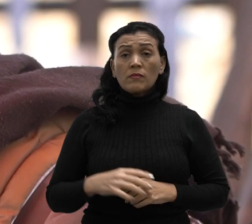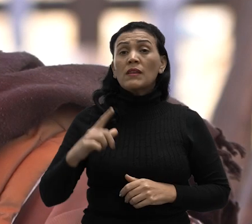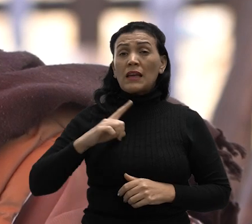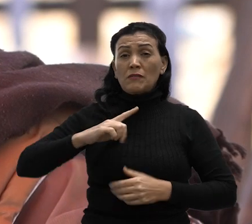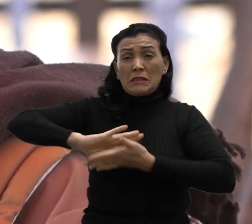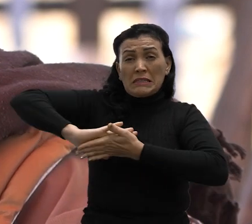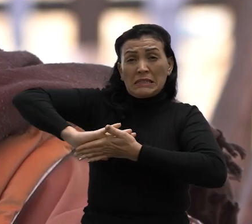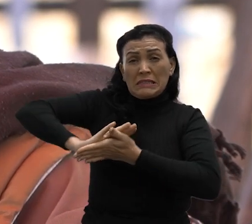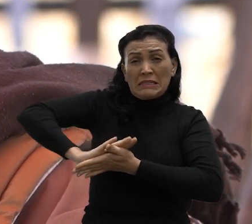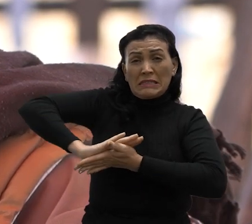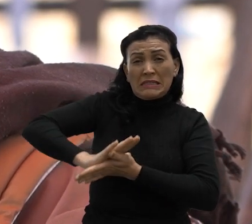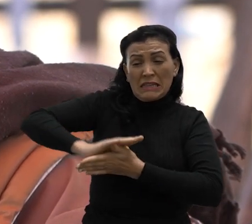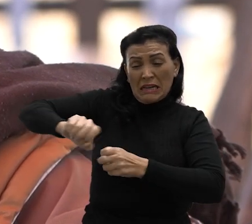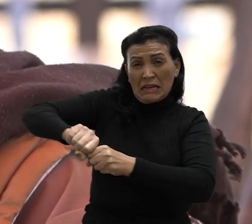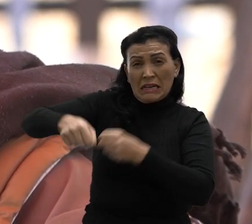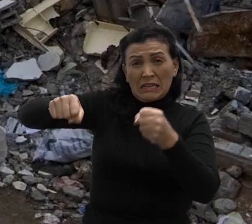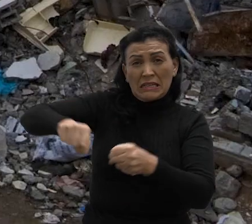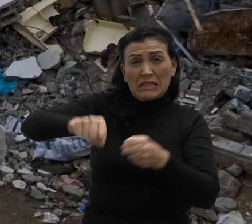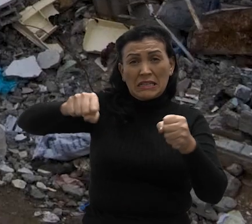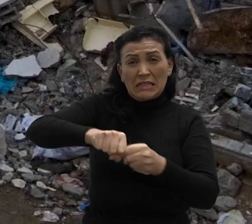مشقفين انه هذا.